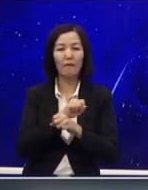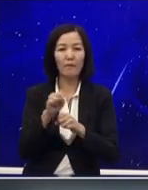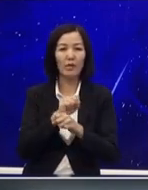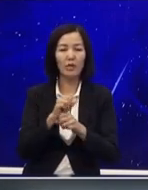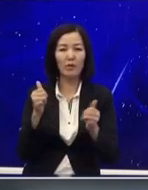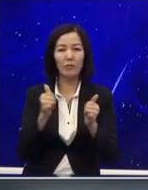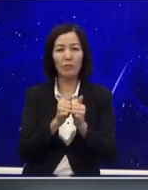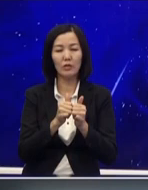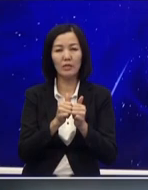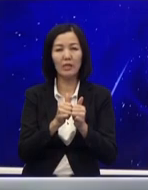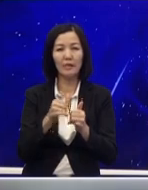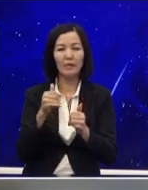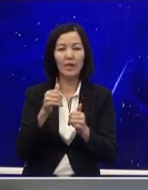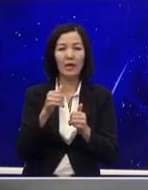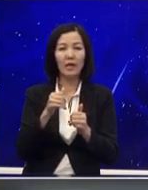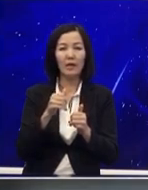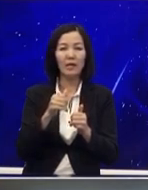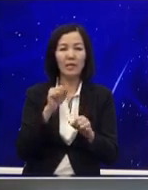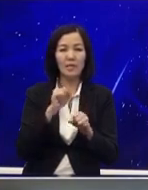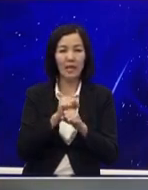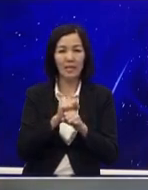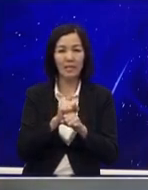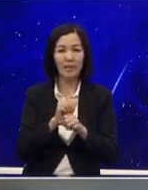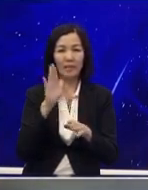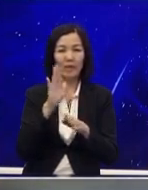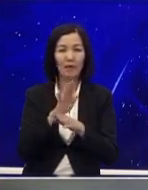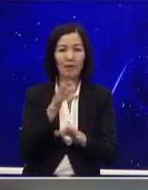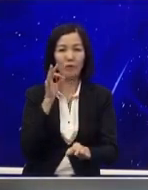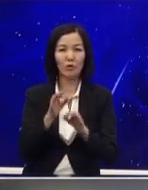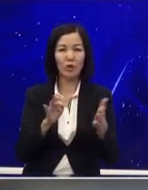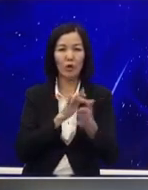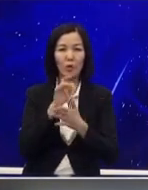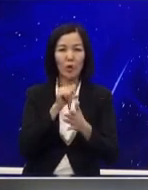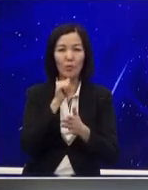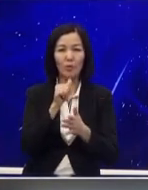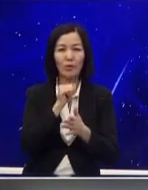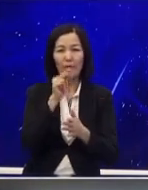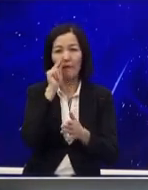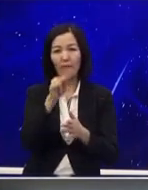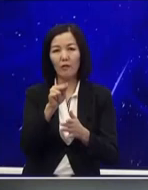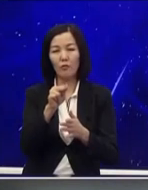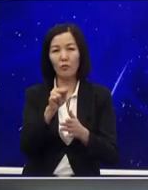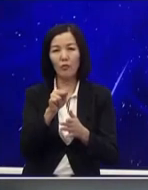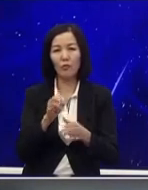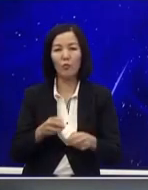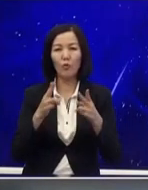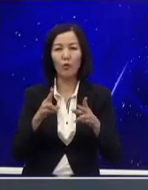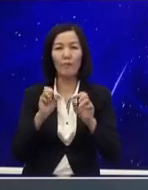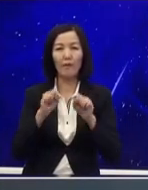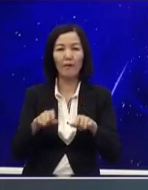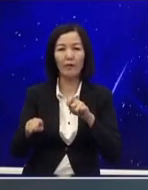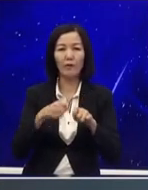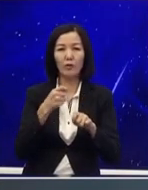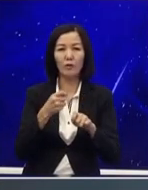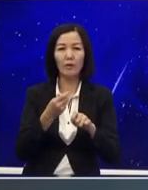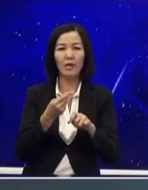возле автозаправочной станции. Приговором суда города Костанай он призван виновным в совершении уголовного правонарушения и